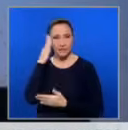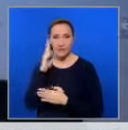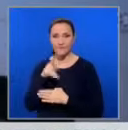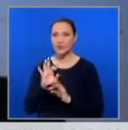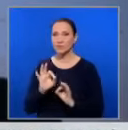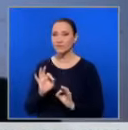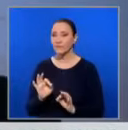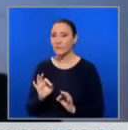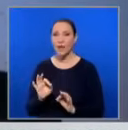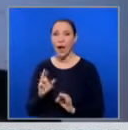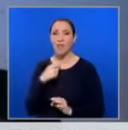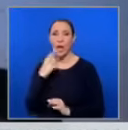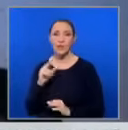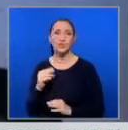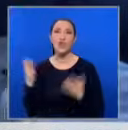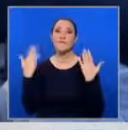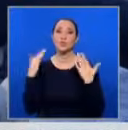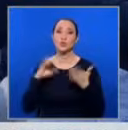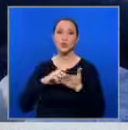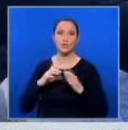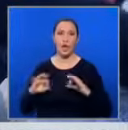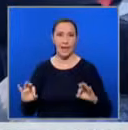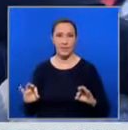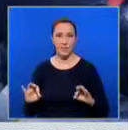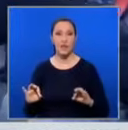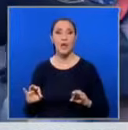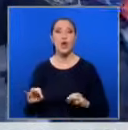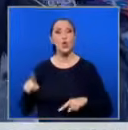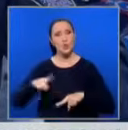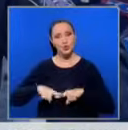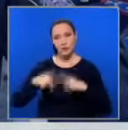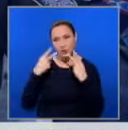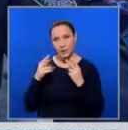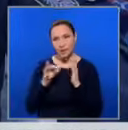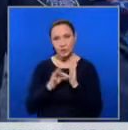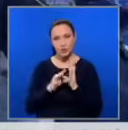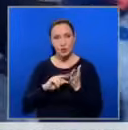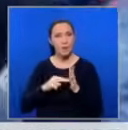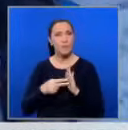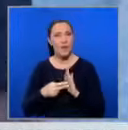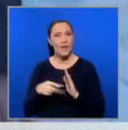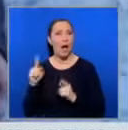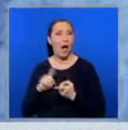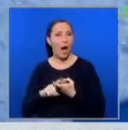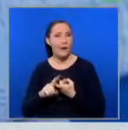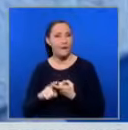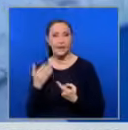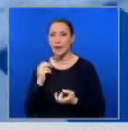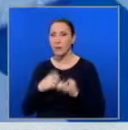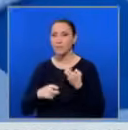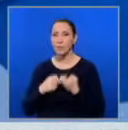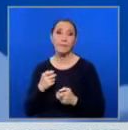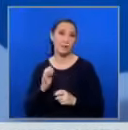така наречения въздушен Шенген. От юридическа гледна точка планът на Карнер няма проблем да